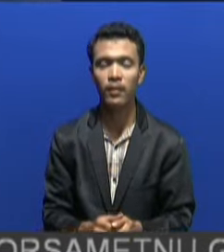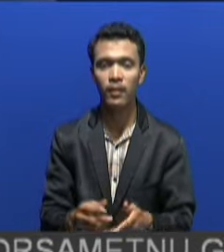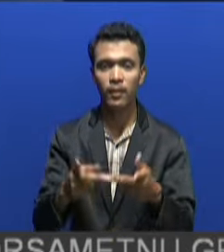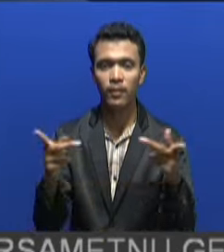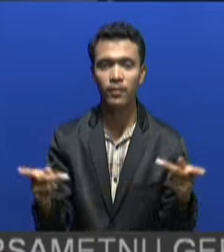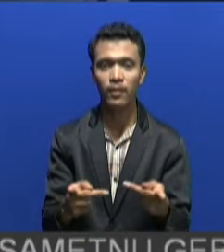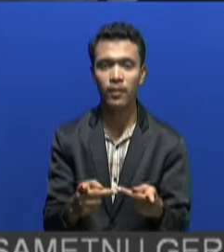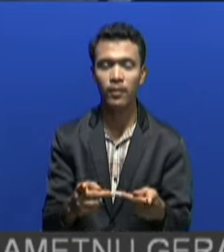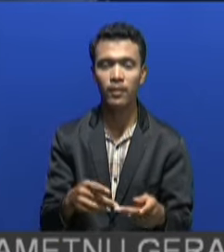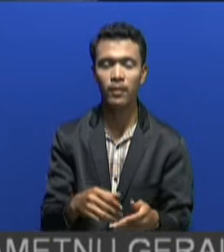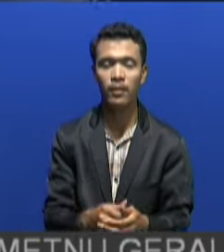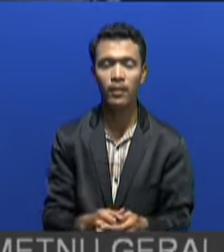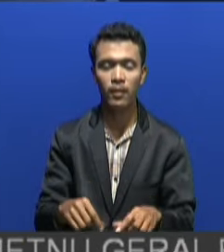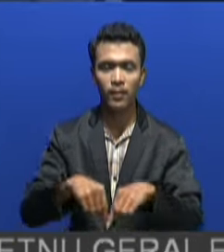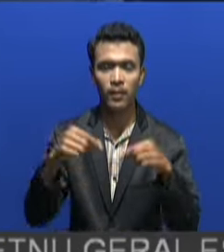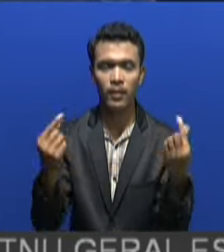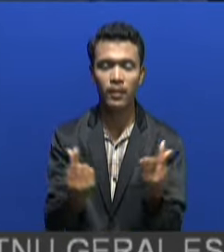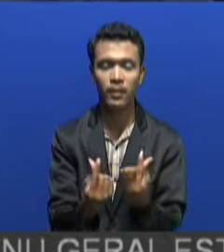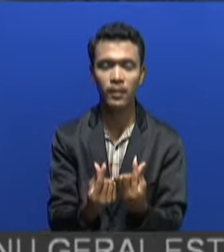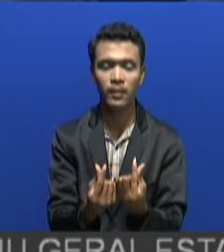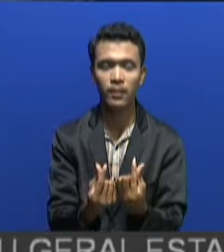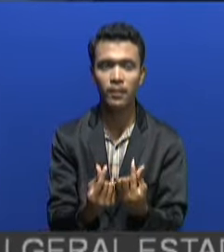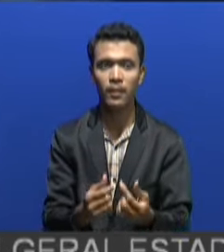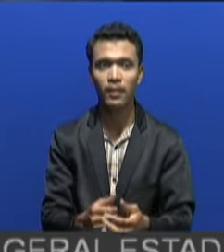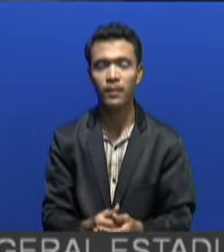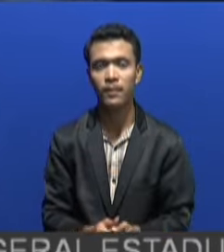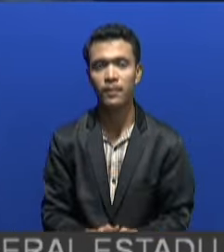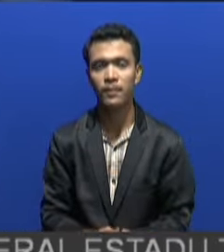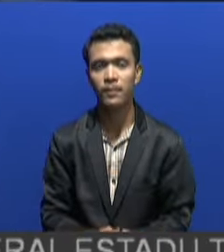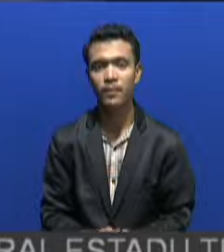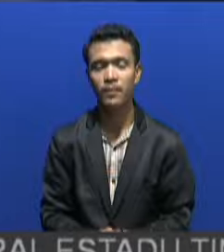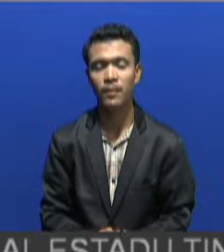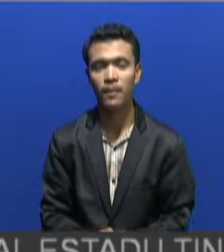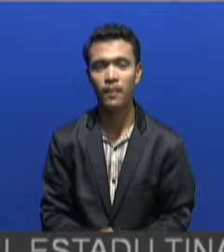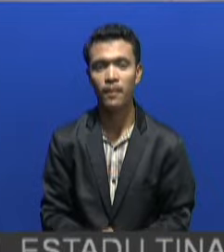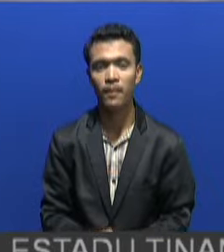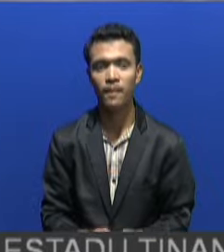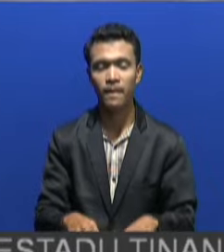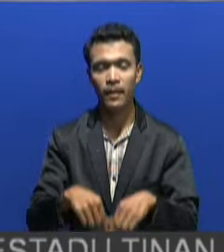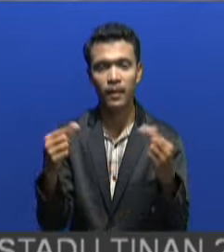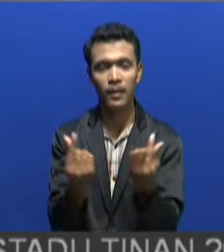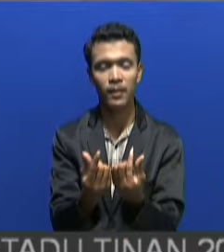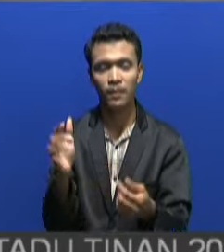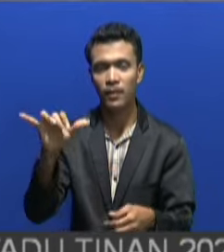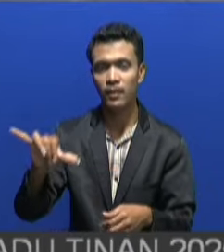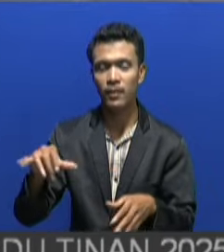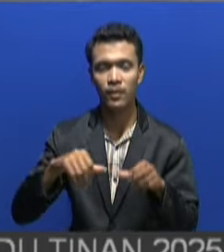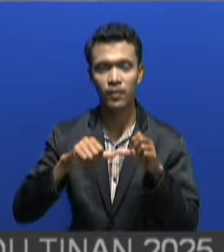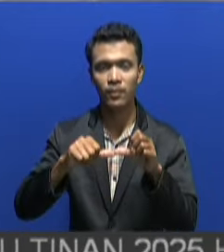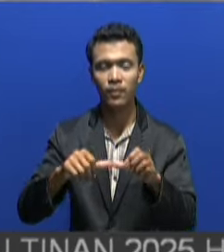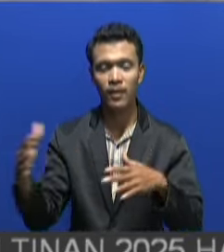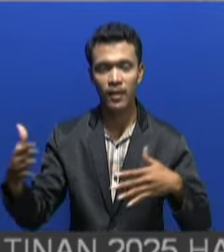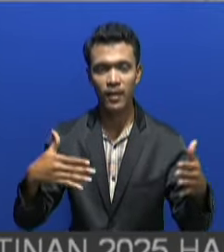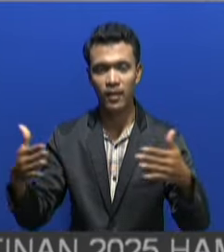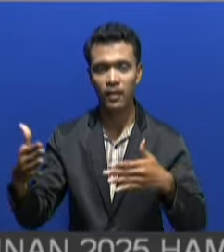lisu sirne maka ekipa jestaun lisu sirne destaka ba mai be ekipa sirmos kontinua rekoila lisu sirne